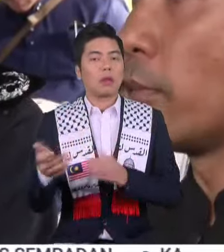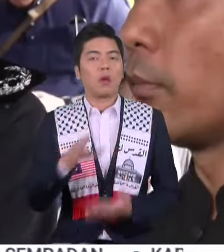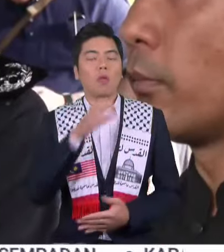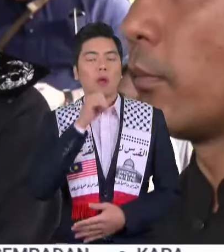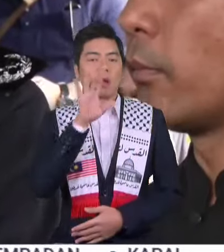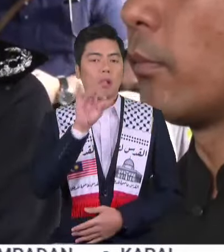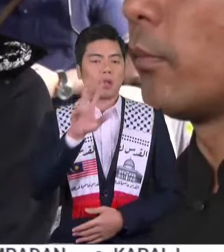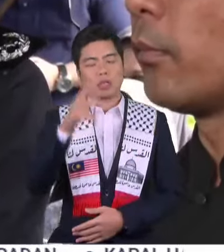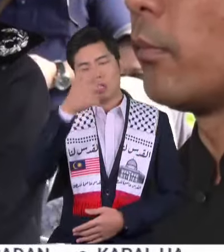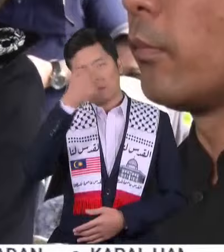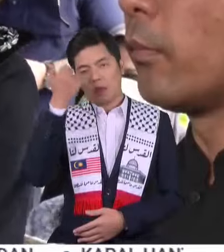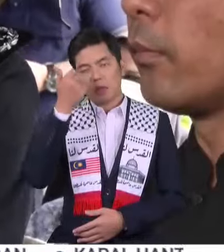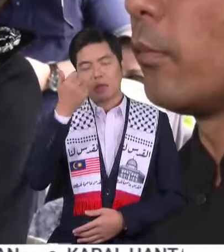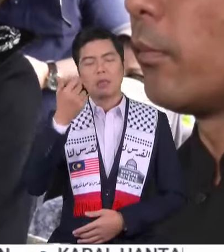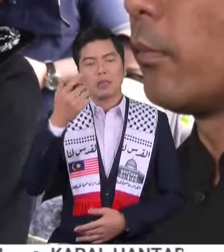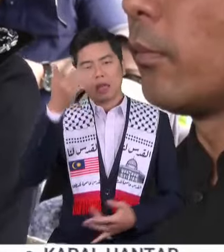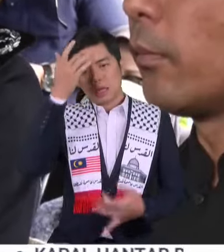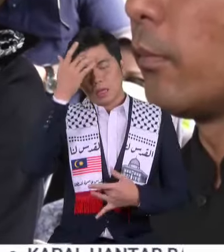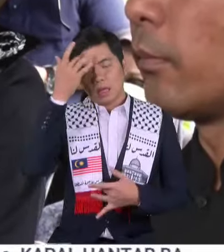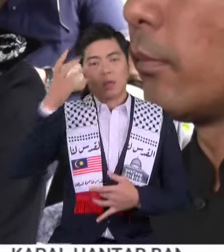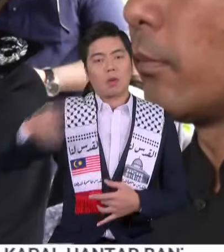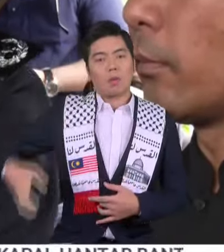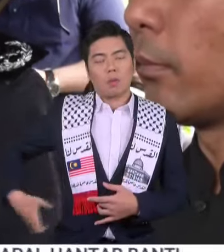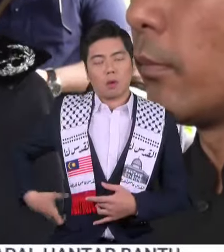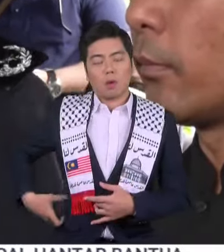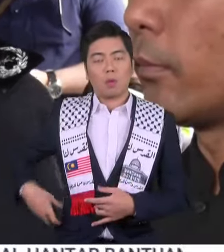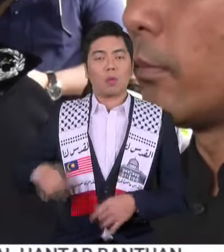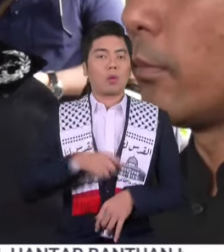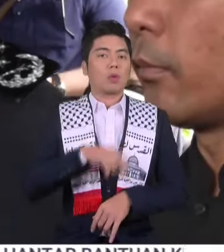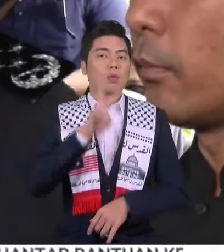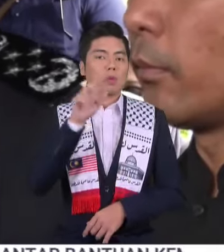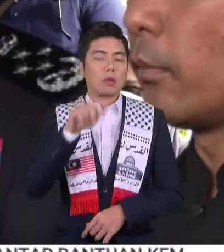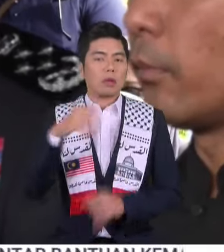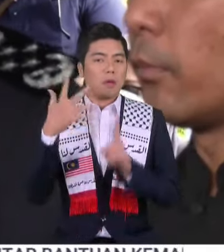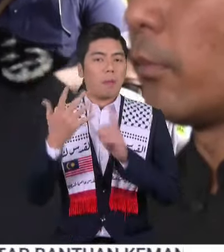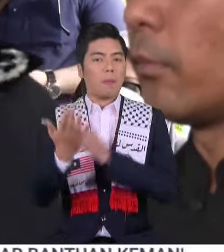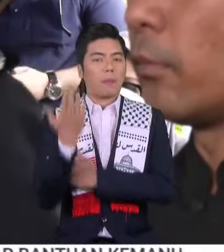tahun akibat sakit buah pinggang pukul 2.15 pagi tadi.